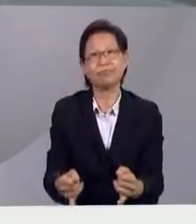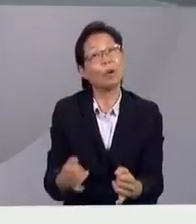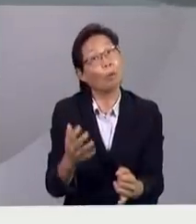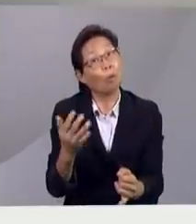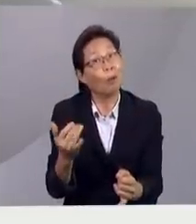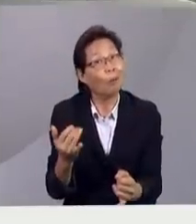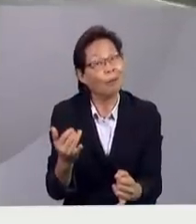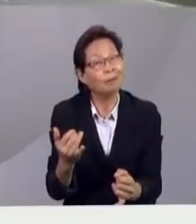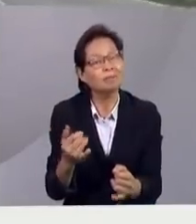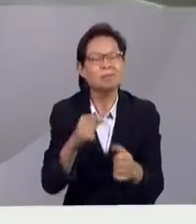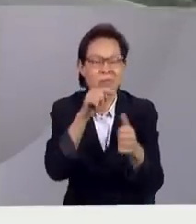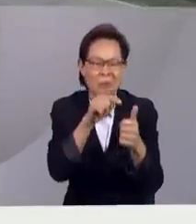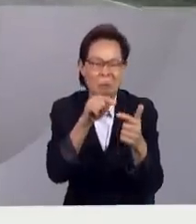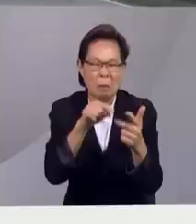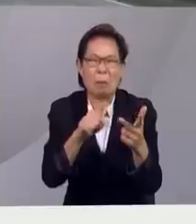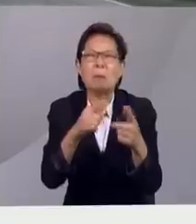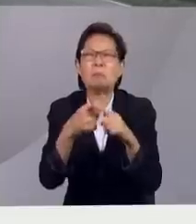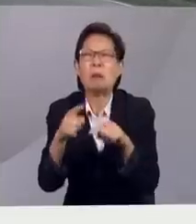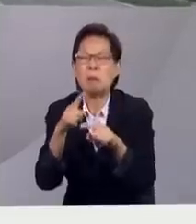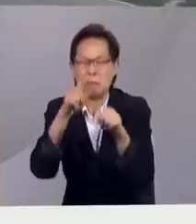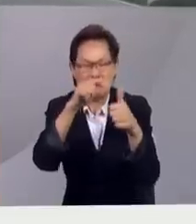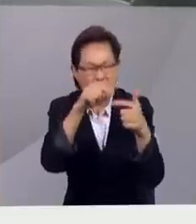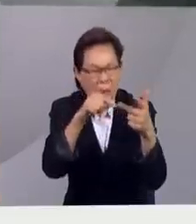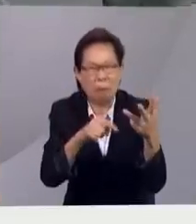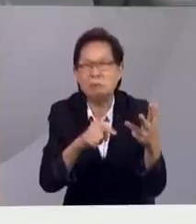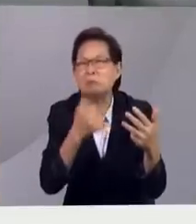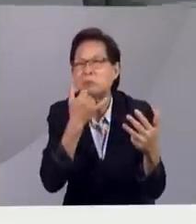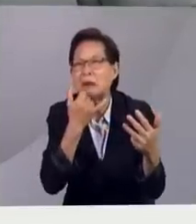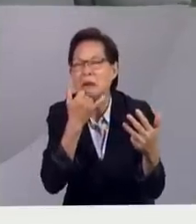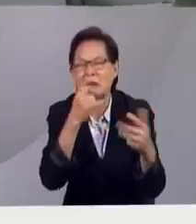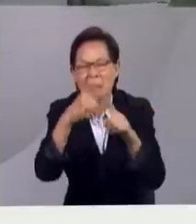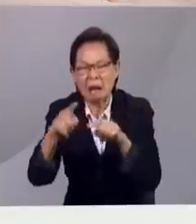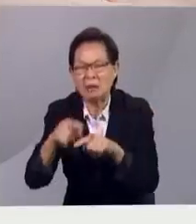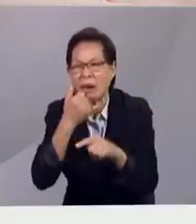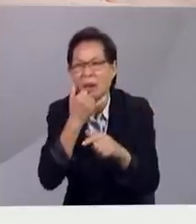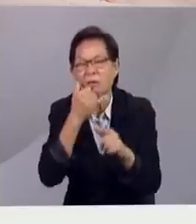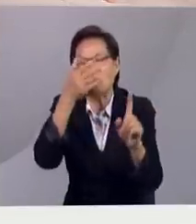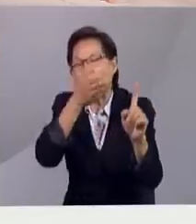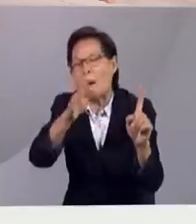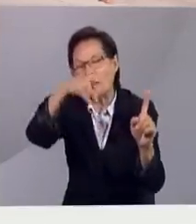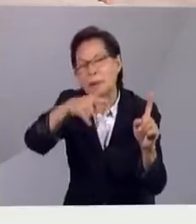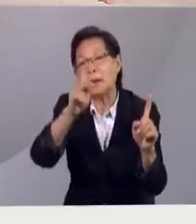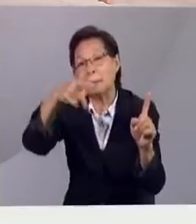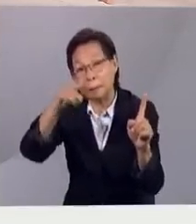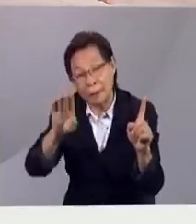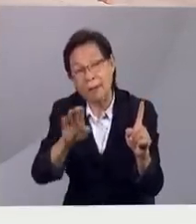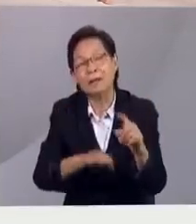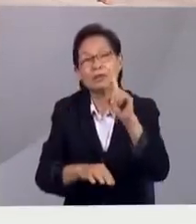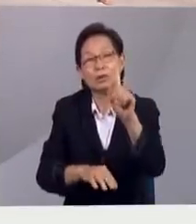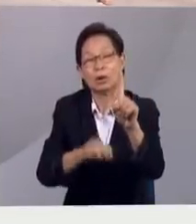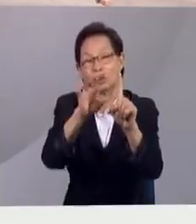atas pelbagai kesalahan ingkar arahan PKPB. Daripada 102